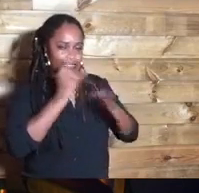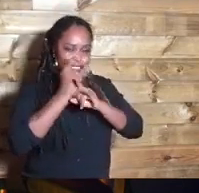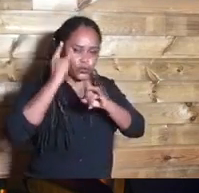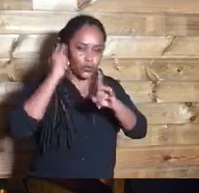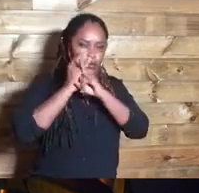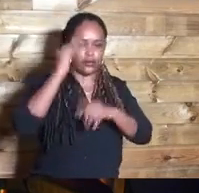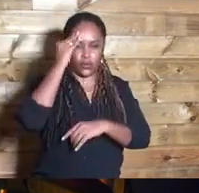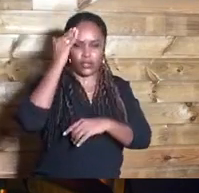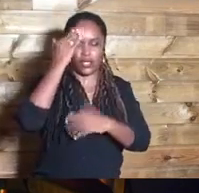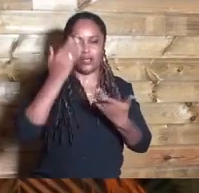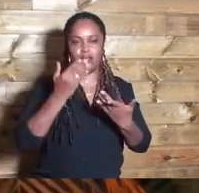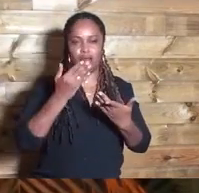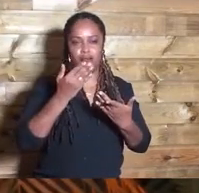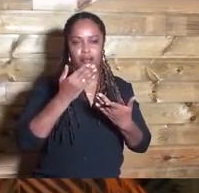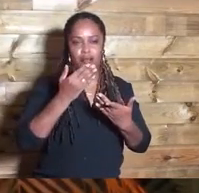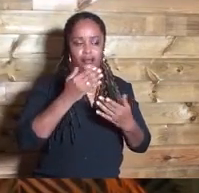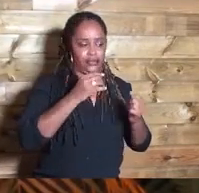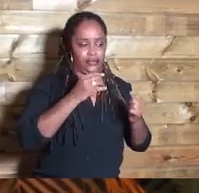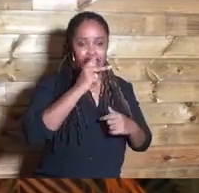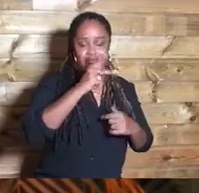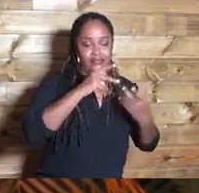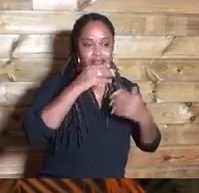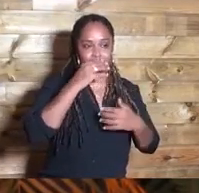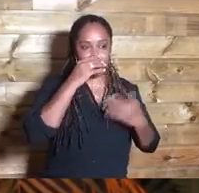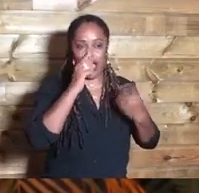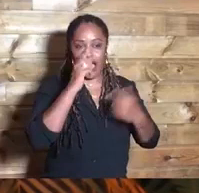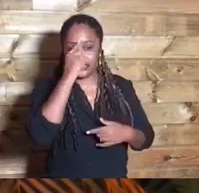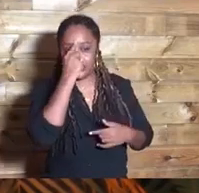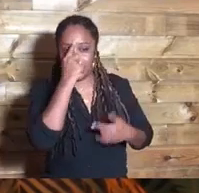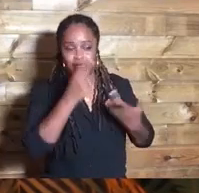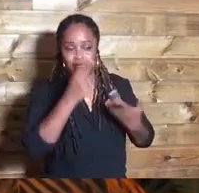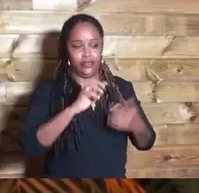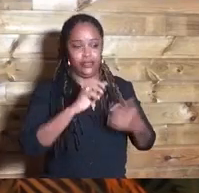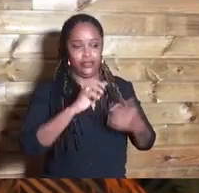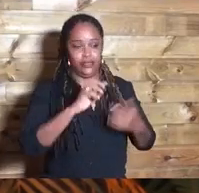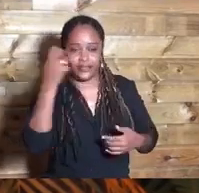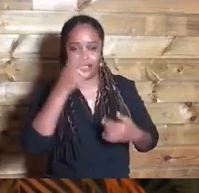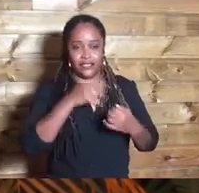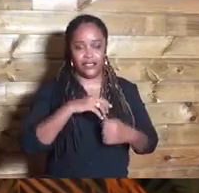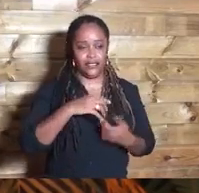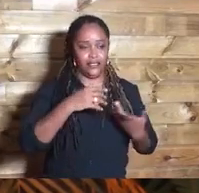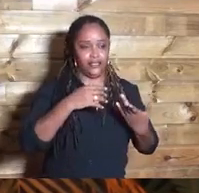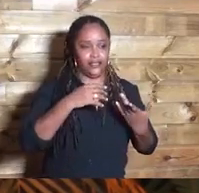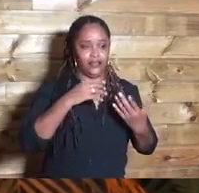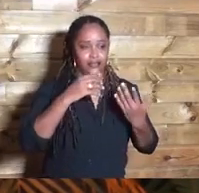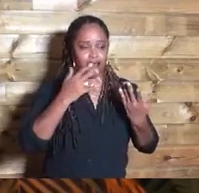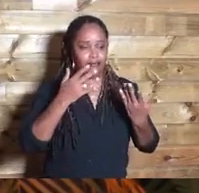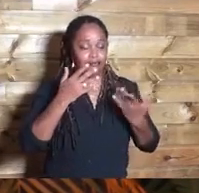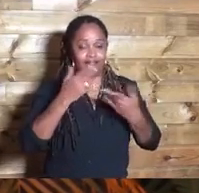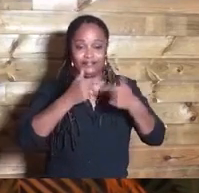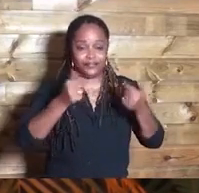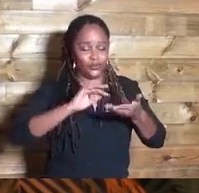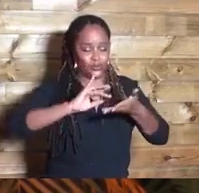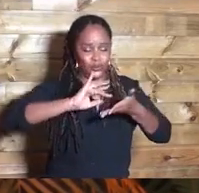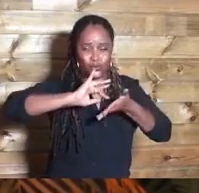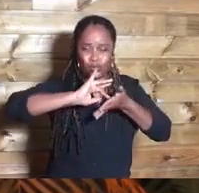ça. Qui vous êtes qui ont Kalina? Qui vous êtes qui ont Africain? Qui vous êtes qui ont Indien? Qui vous êtes qui petit à